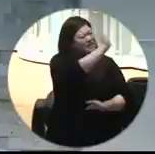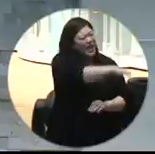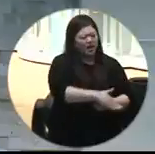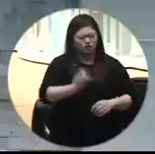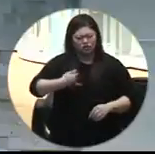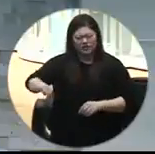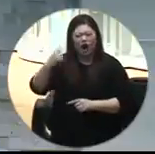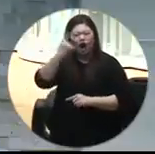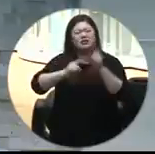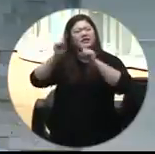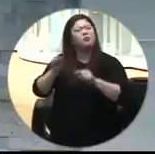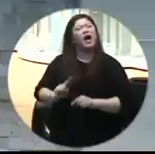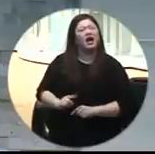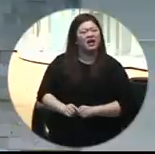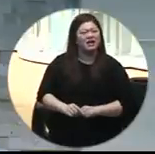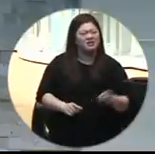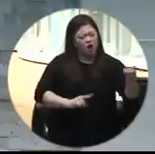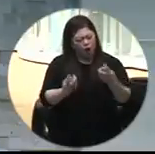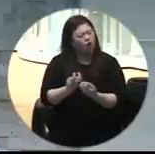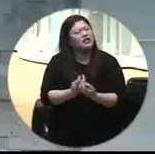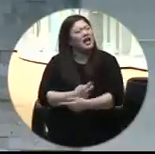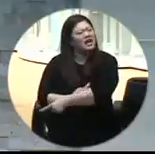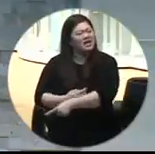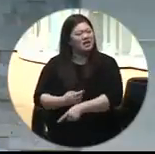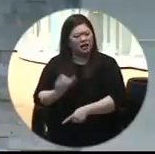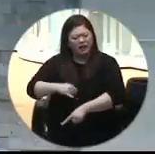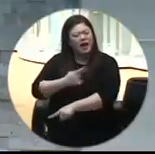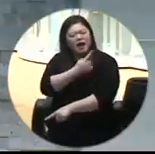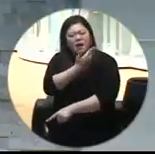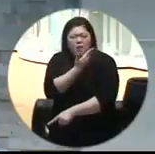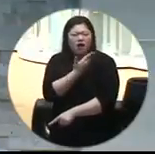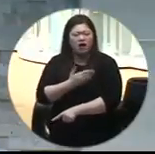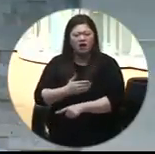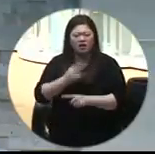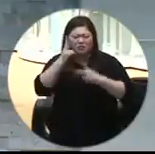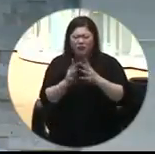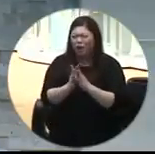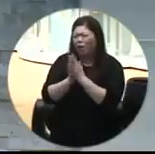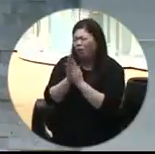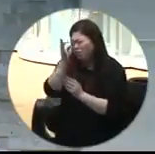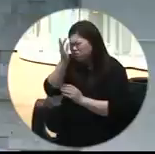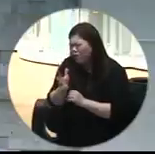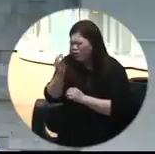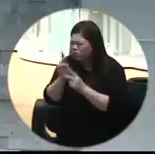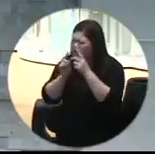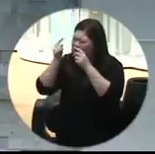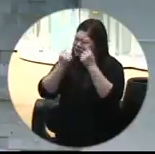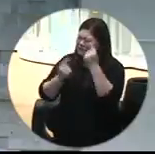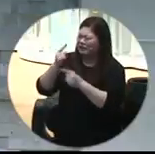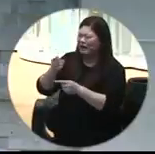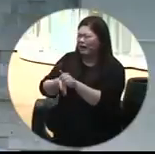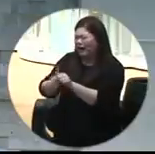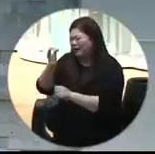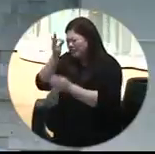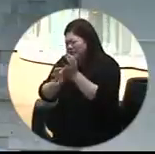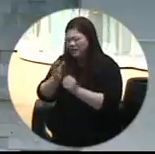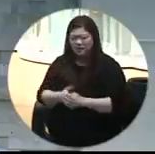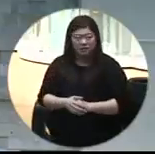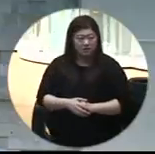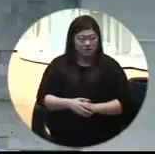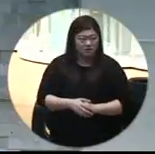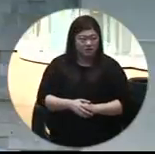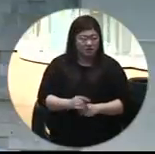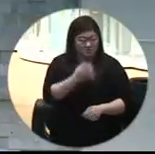물리네? 이러니까 막 이 집에서 난리가 난 거 죄송하다. 어떻게 하면 되겠냐. 그때 그랬대. 당신 우리